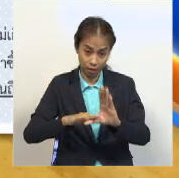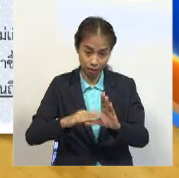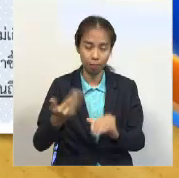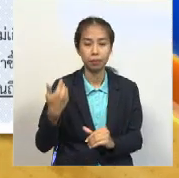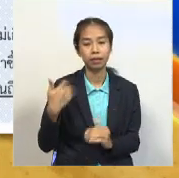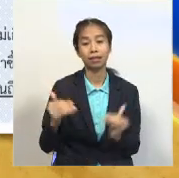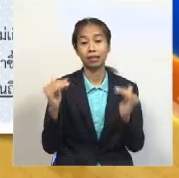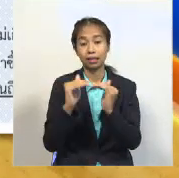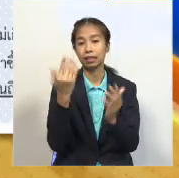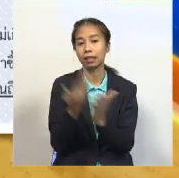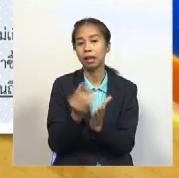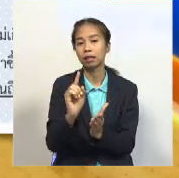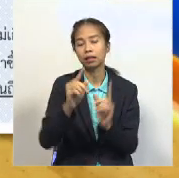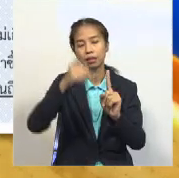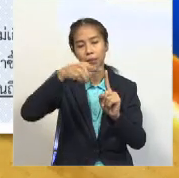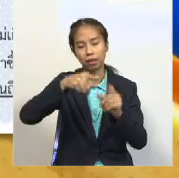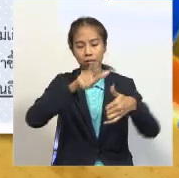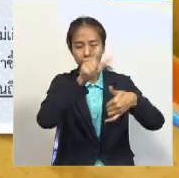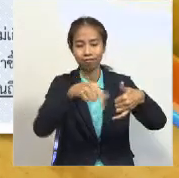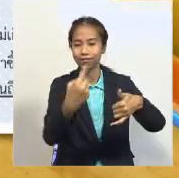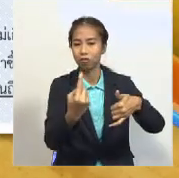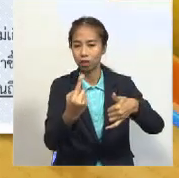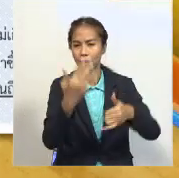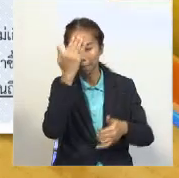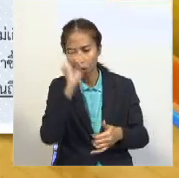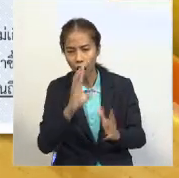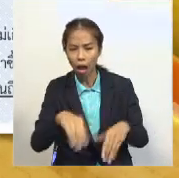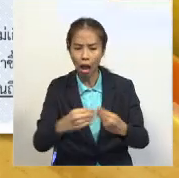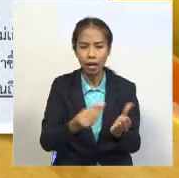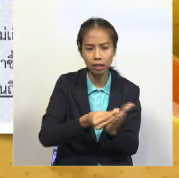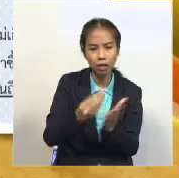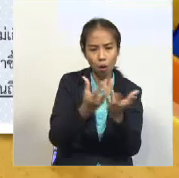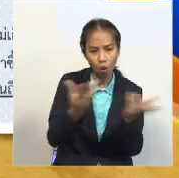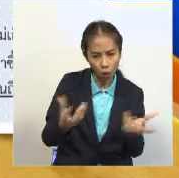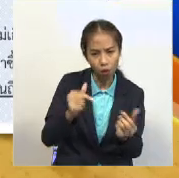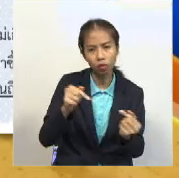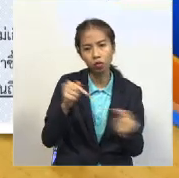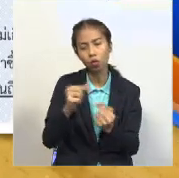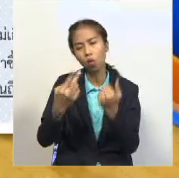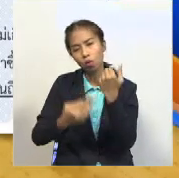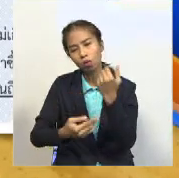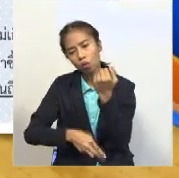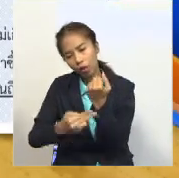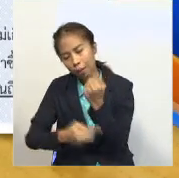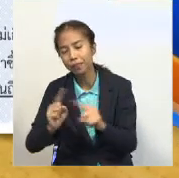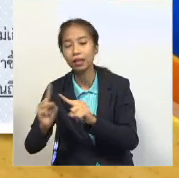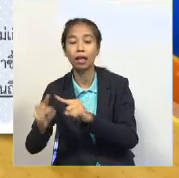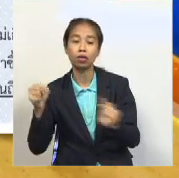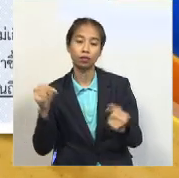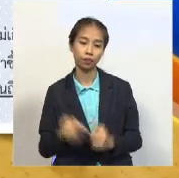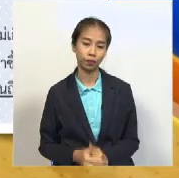สิทธิ์วงเงิน 1,000 บาทต่อคนนะคะเพื่อไปซื้อสินค้าและบริการกับผู้ประกอบการที่ลงทะเบียนเข้าร่วมมาตรการ